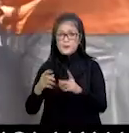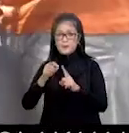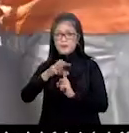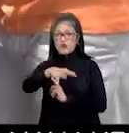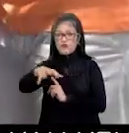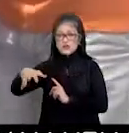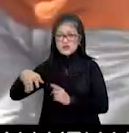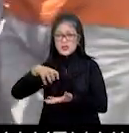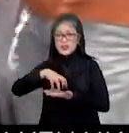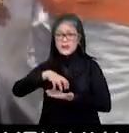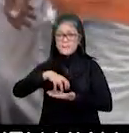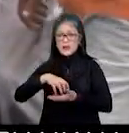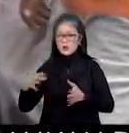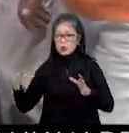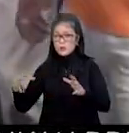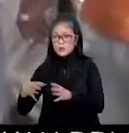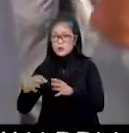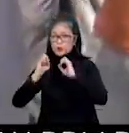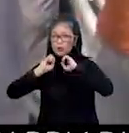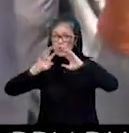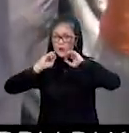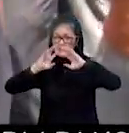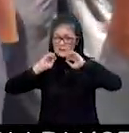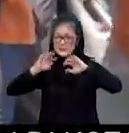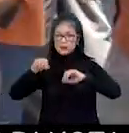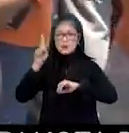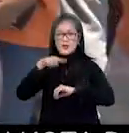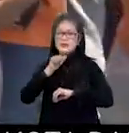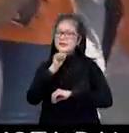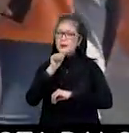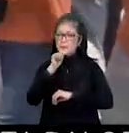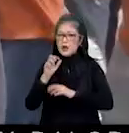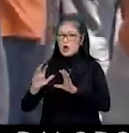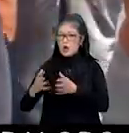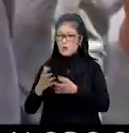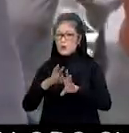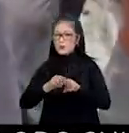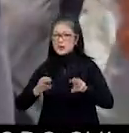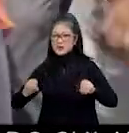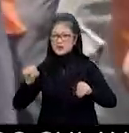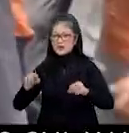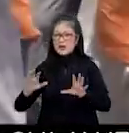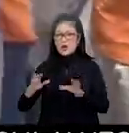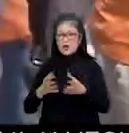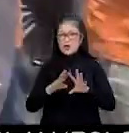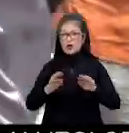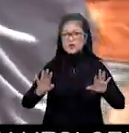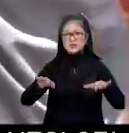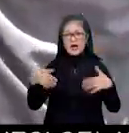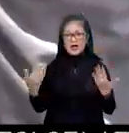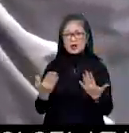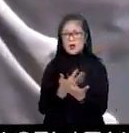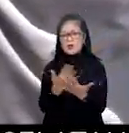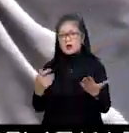aksi yang didatangi oleh aliansi-aliansi, baik itu dari aliansi buruh ataupun juga dari aliansi